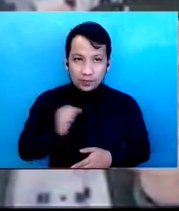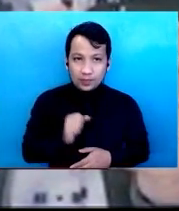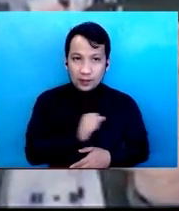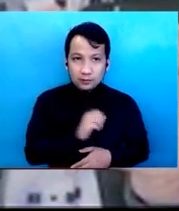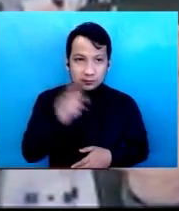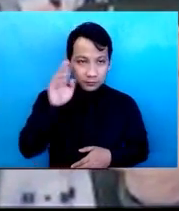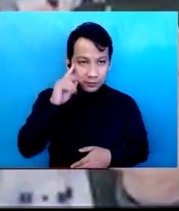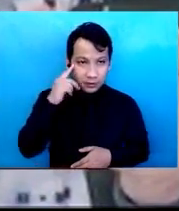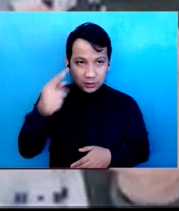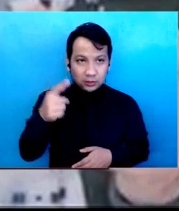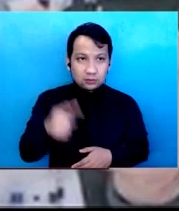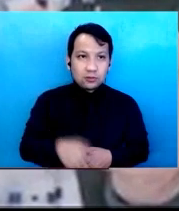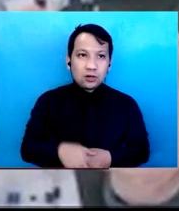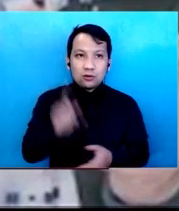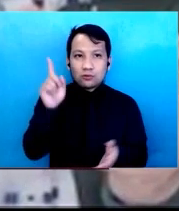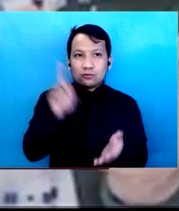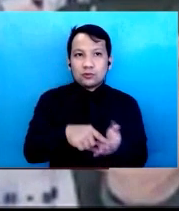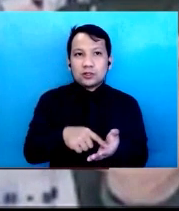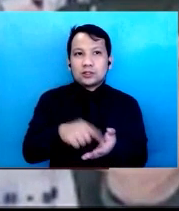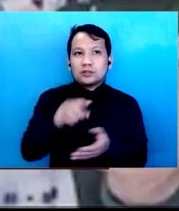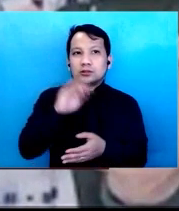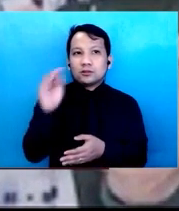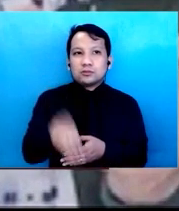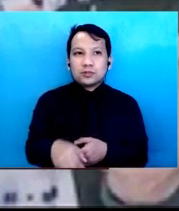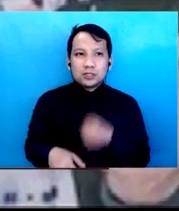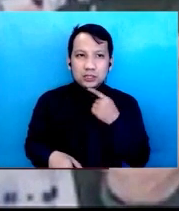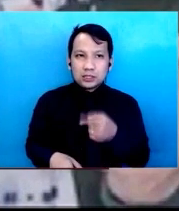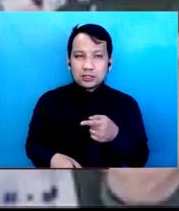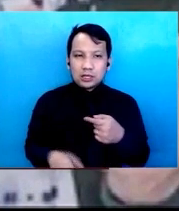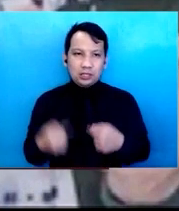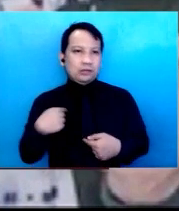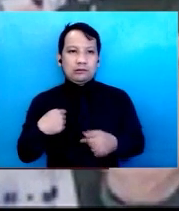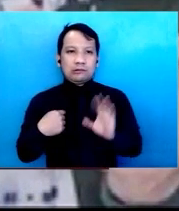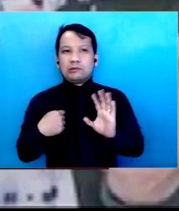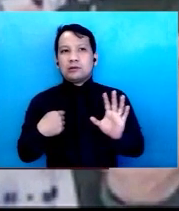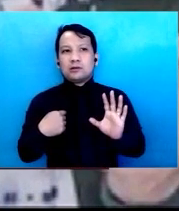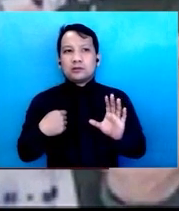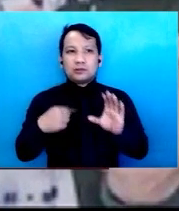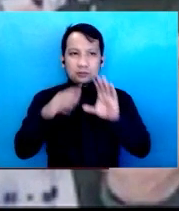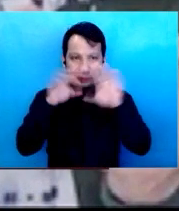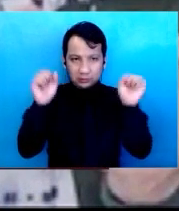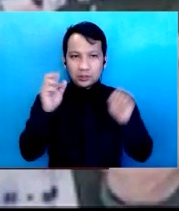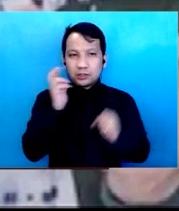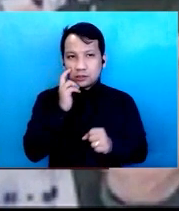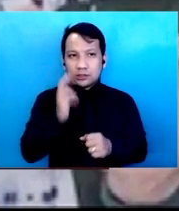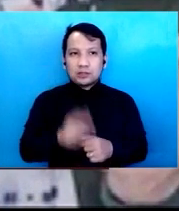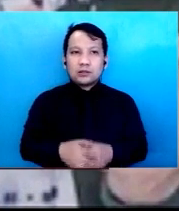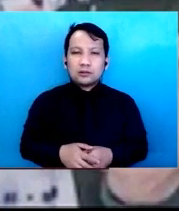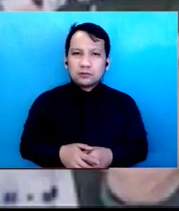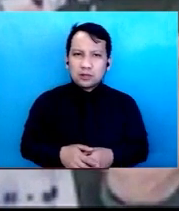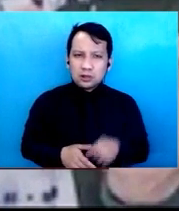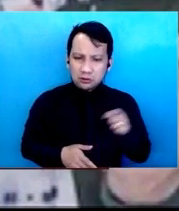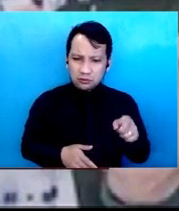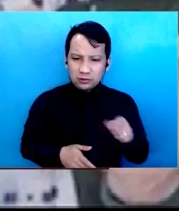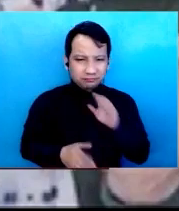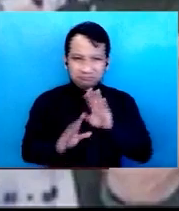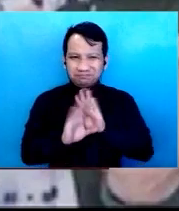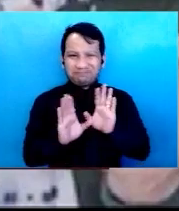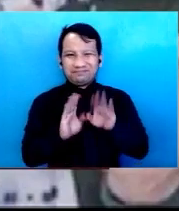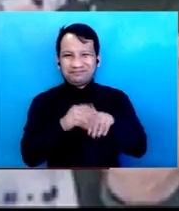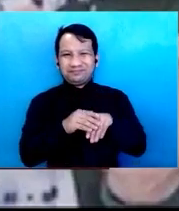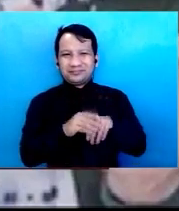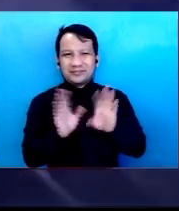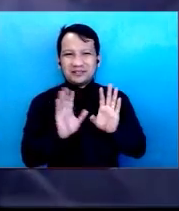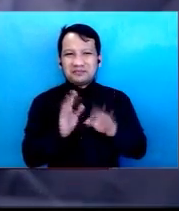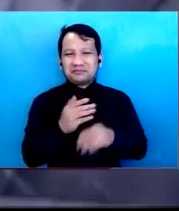Lacson, 1,000% daw na siguradong hindi siya ang pinatutukuyan ng Pangulo. Pero ayaw na niyang magkomento sa blind